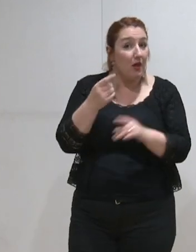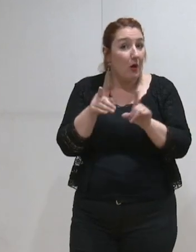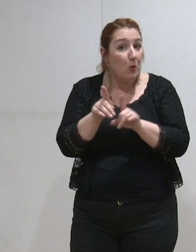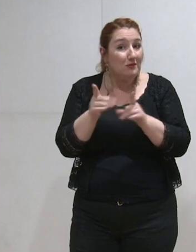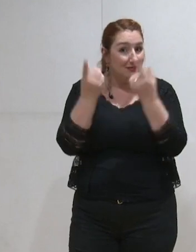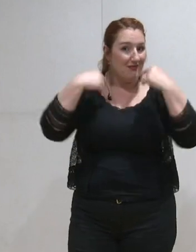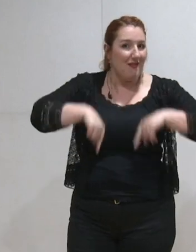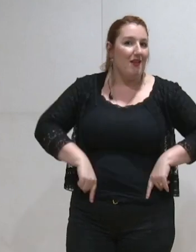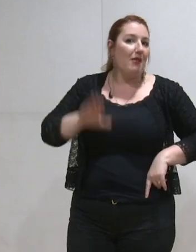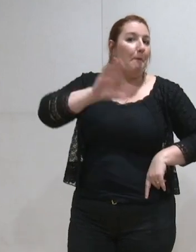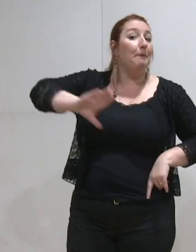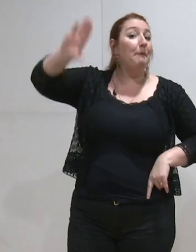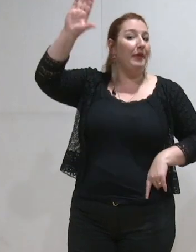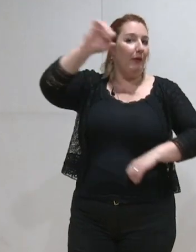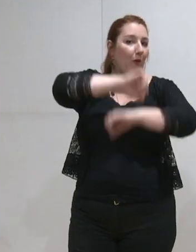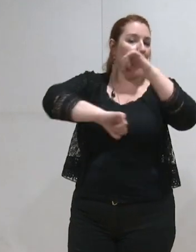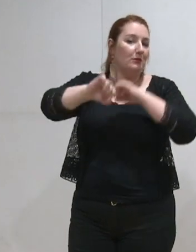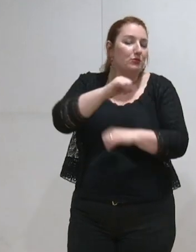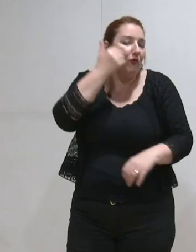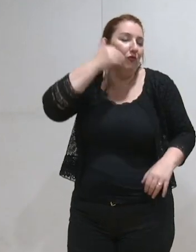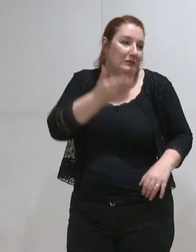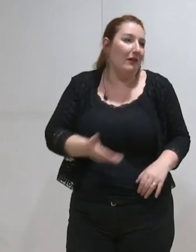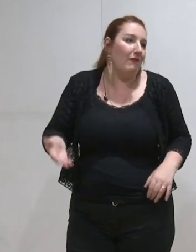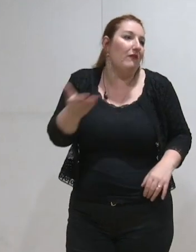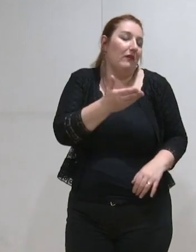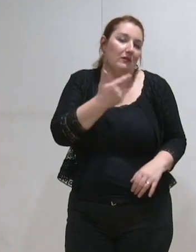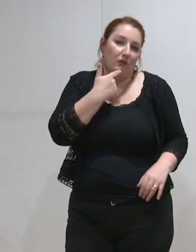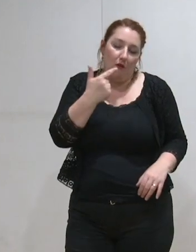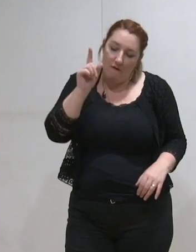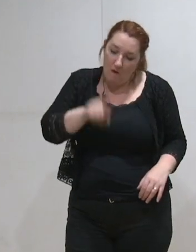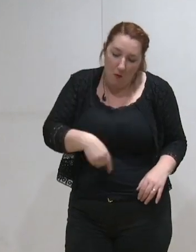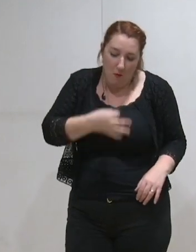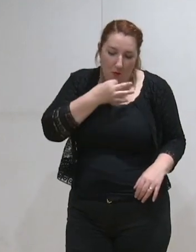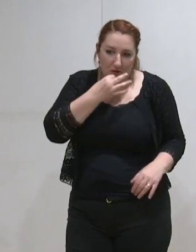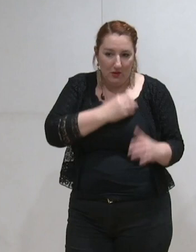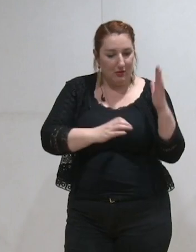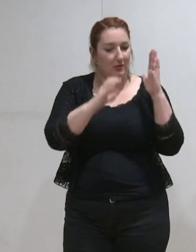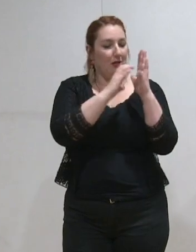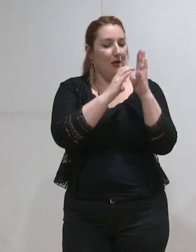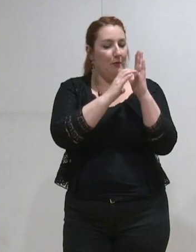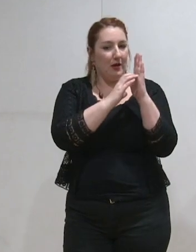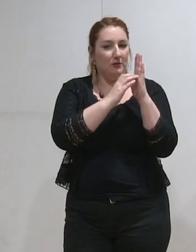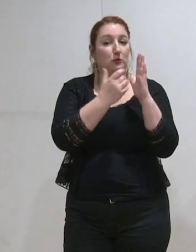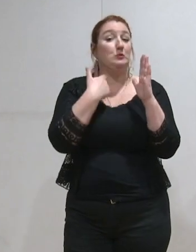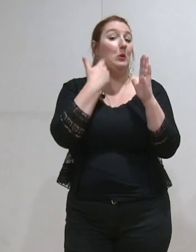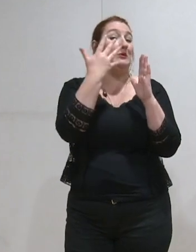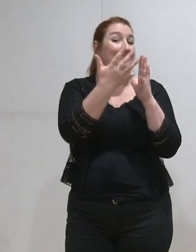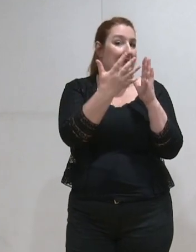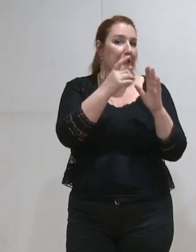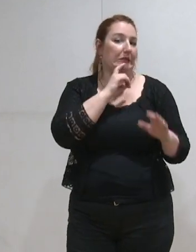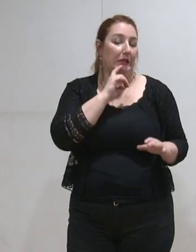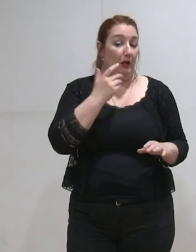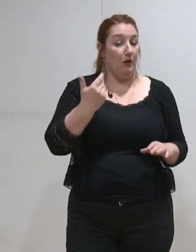de l'État et ça vous le savez bien donc profitons de cette délibération celle qui était précédente pardon pour dire